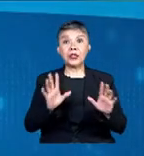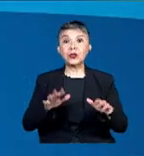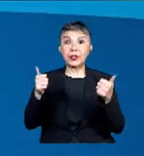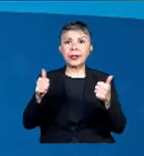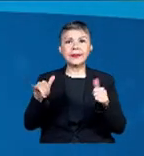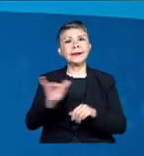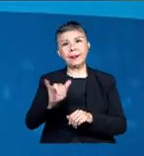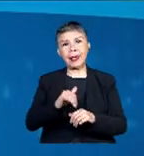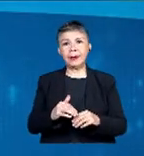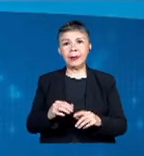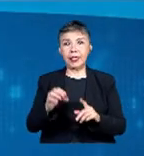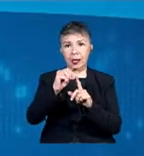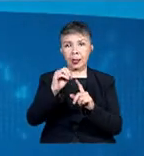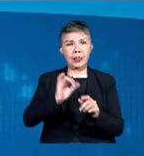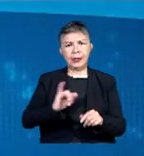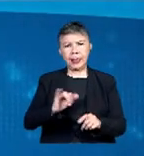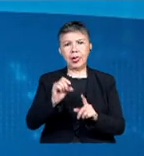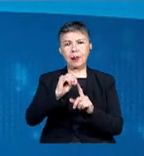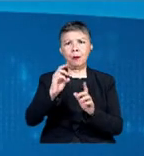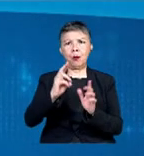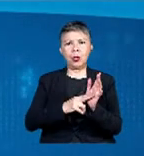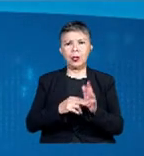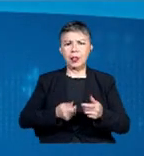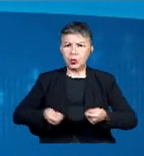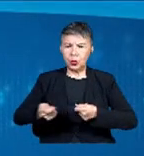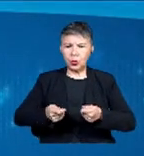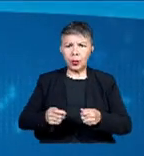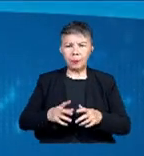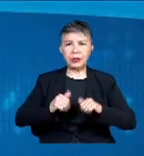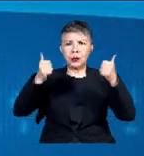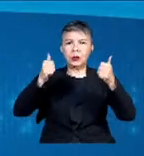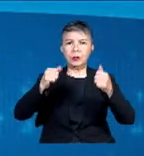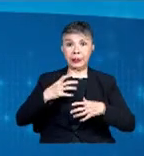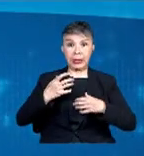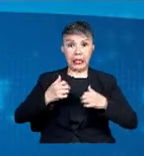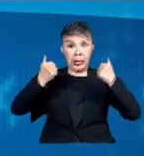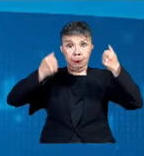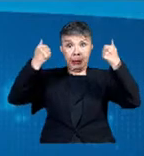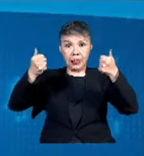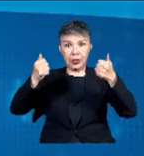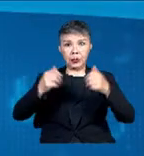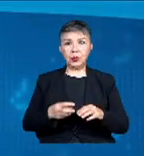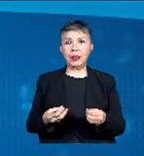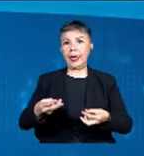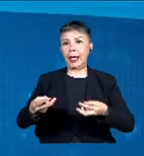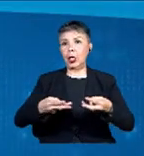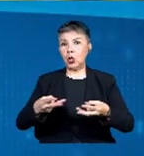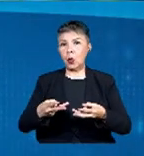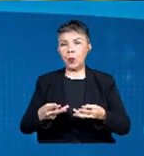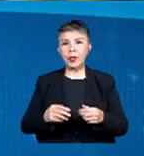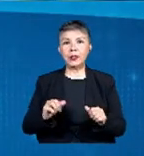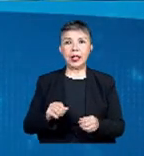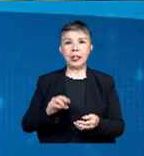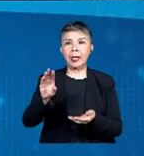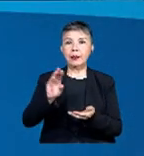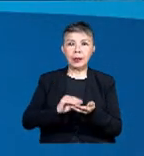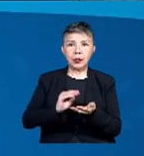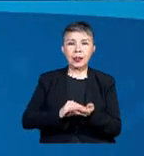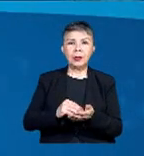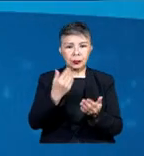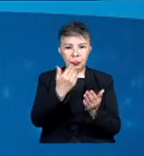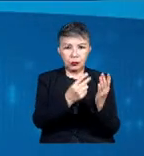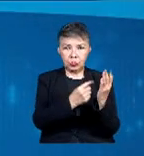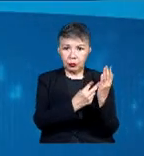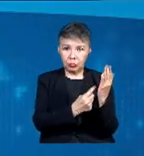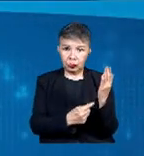suksesnya sama. Sukses penyelenggaraan, sukses prestasi, sukses ekonomi, sukses administrasi,